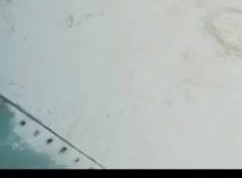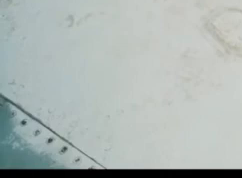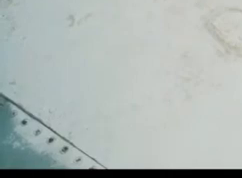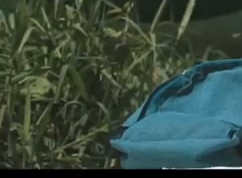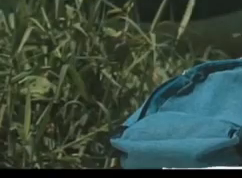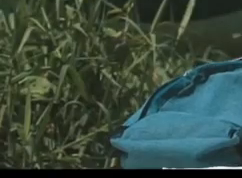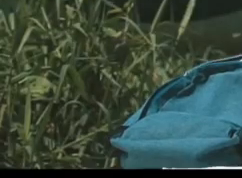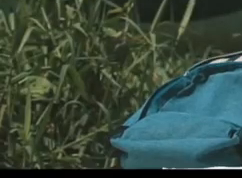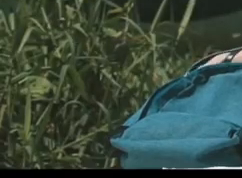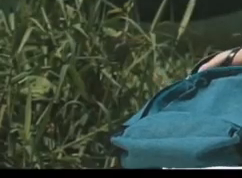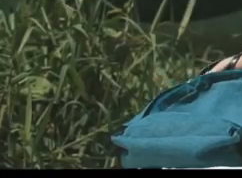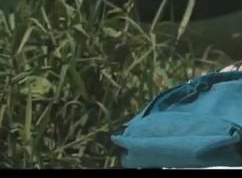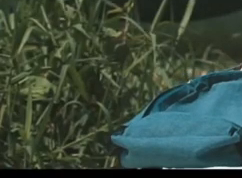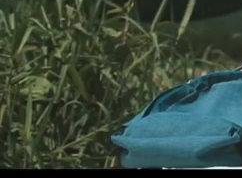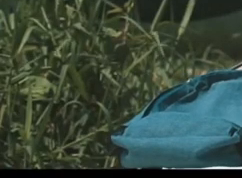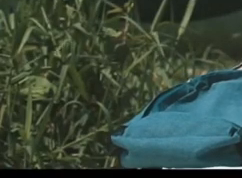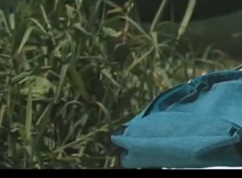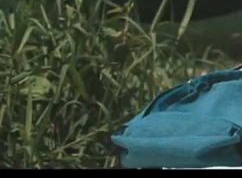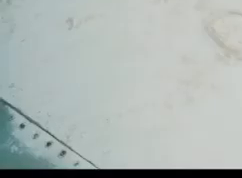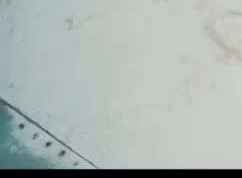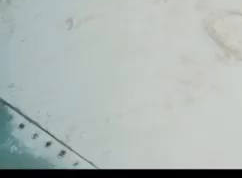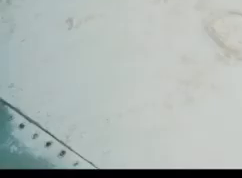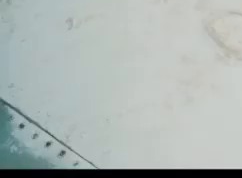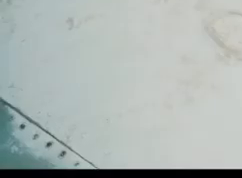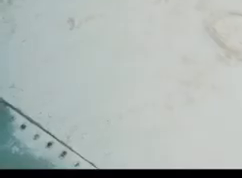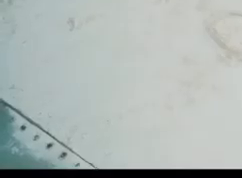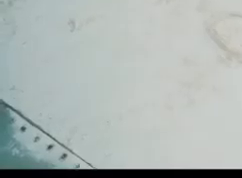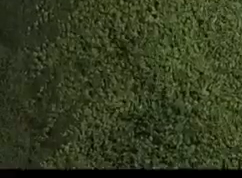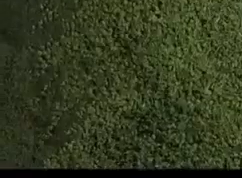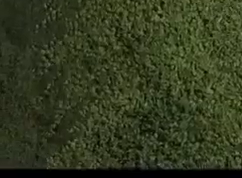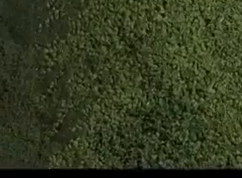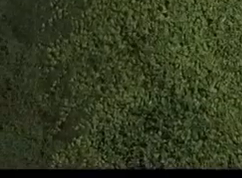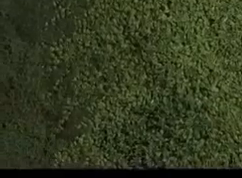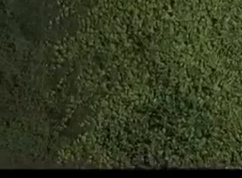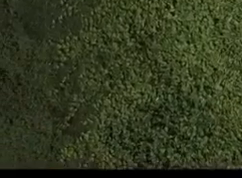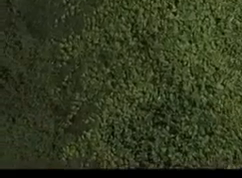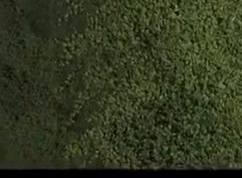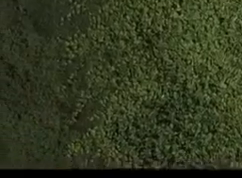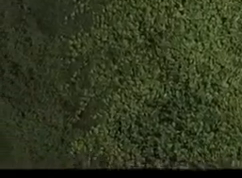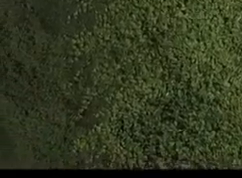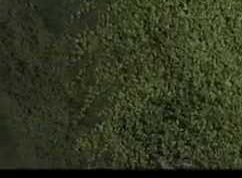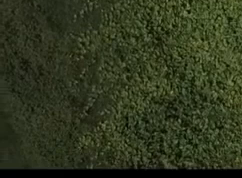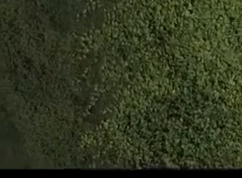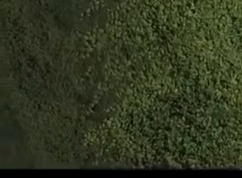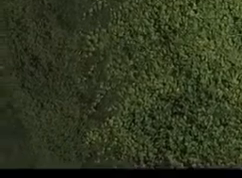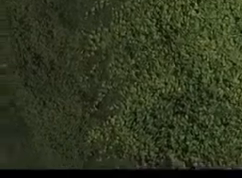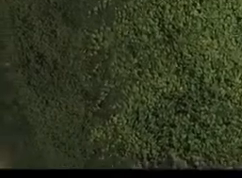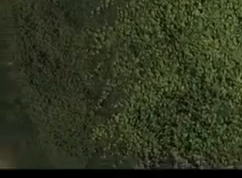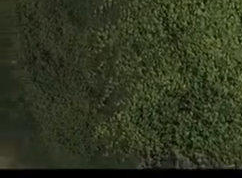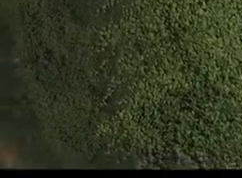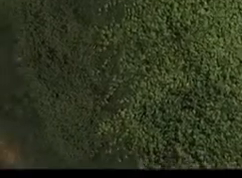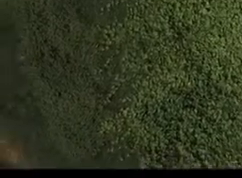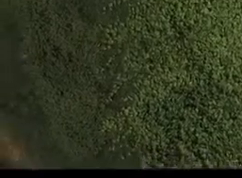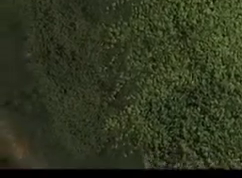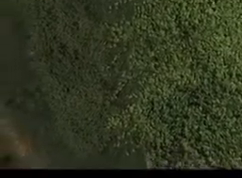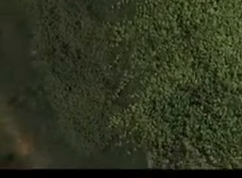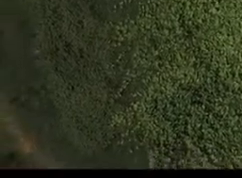Sasamahan kita hanggang marating mo ang mga ulap, hanggang maabot mo ang iyong mga pangarap.